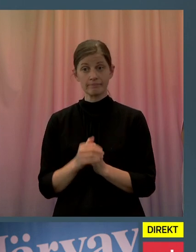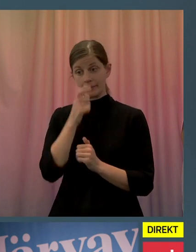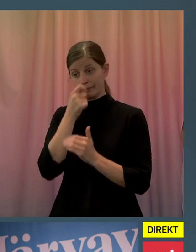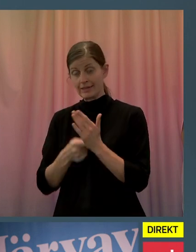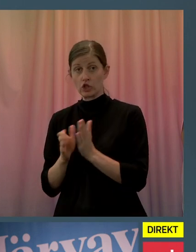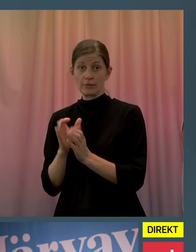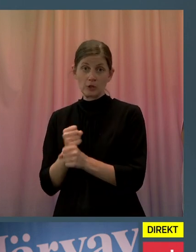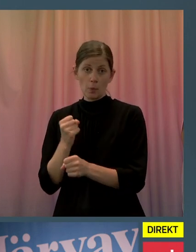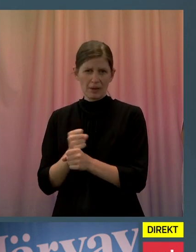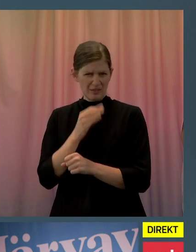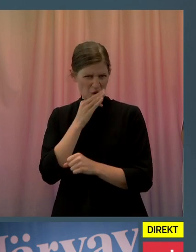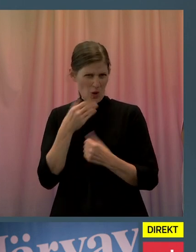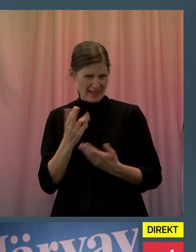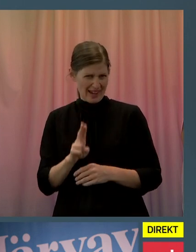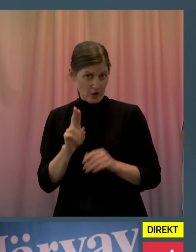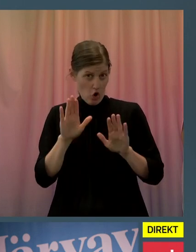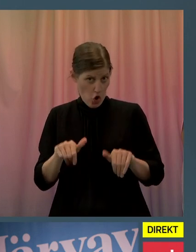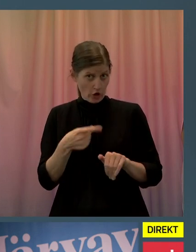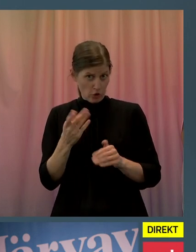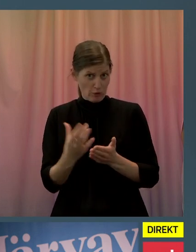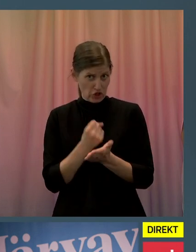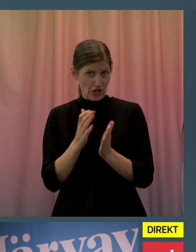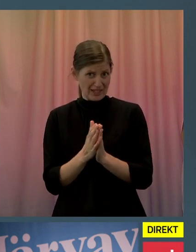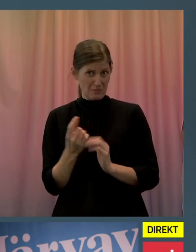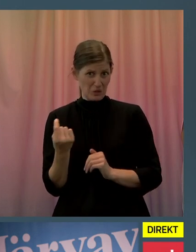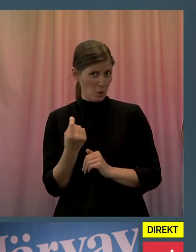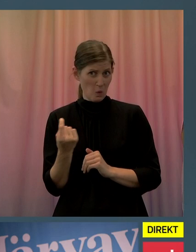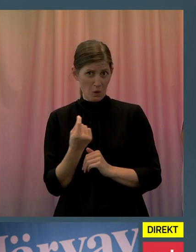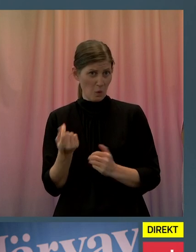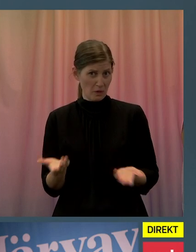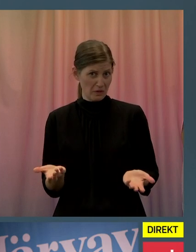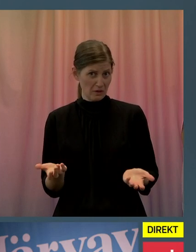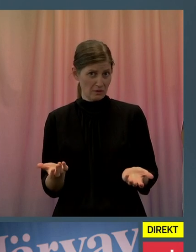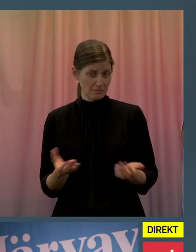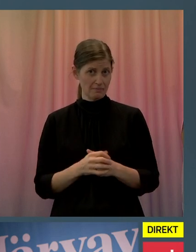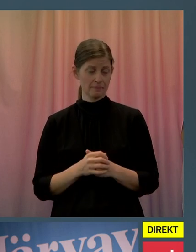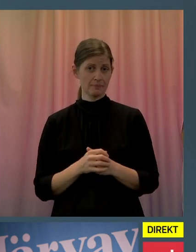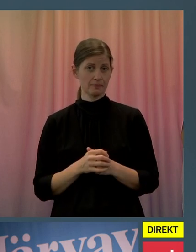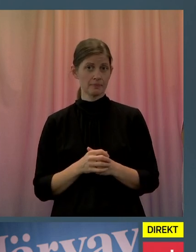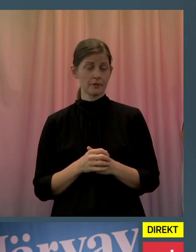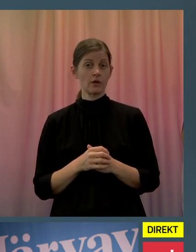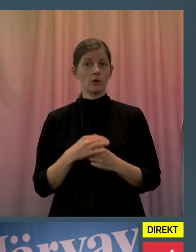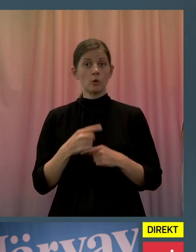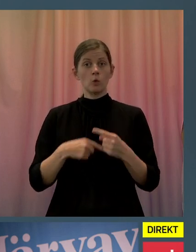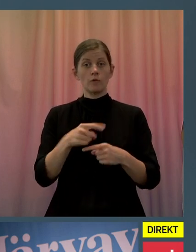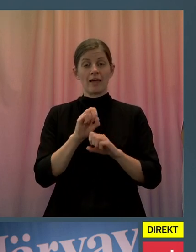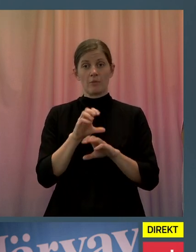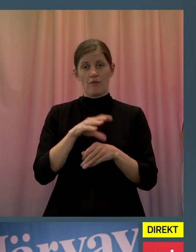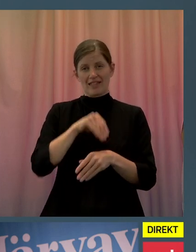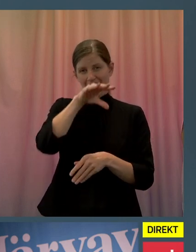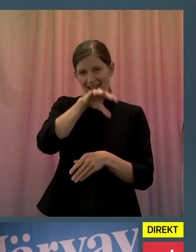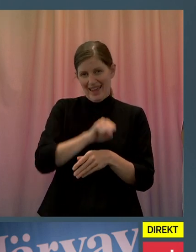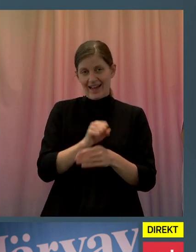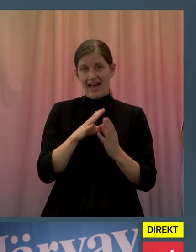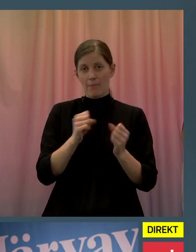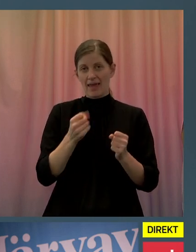jobben. Frågan är väl egentligen, har de lyckats med någonting alls? Utvecklingen påverkar hela vårt land. Men de som